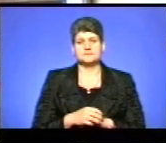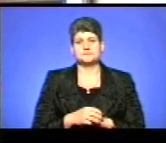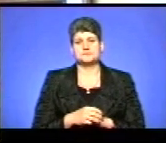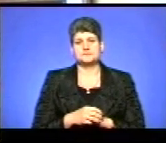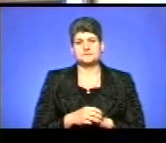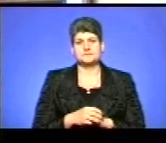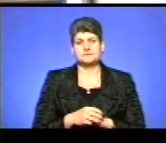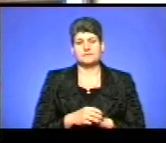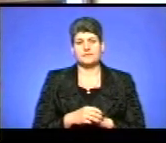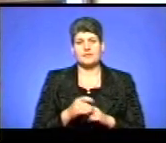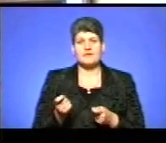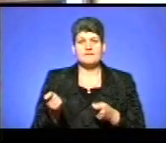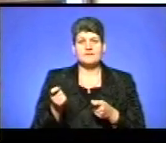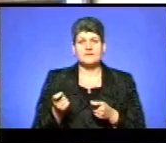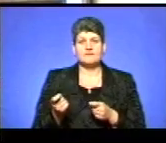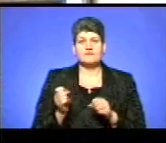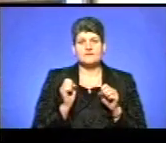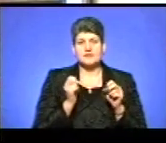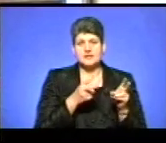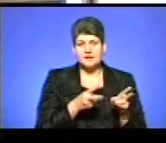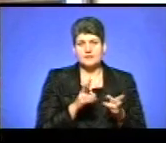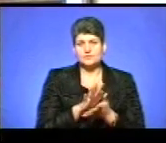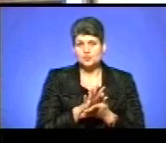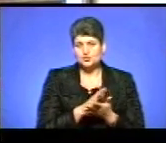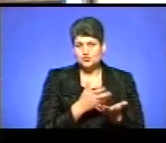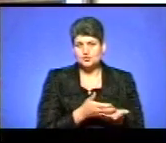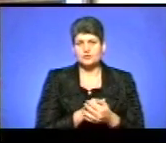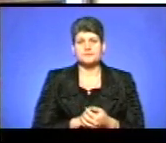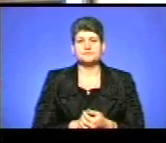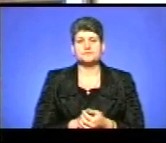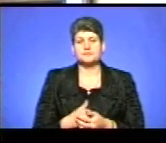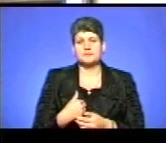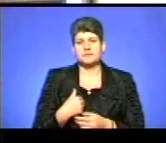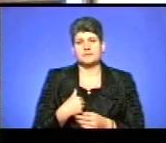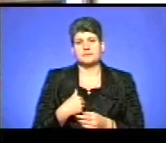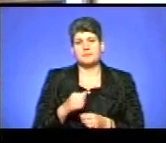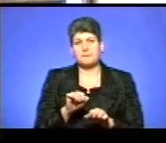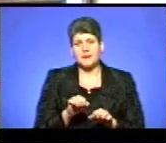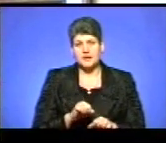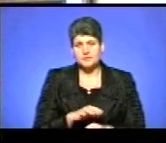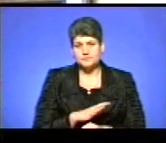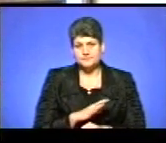Підмітаємо, виносимо мусор, ми миємо деколи,